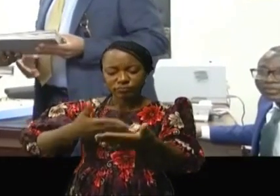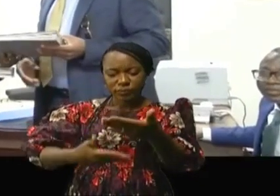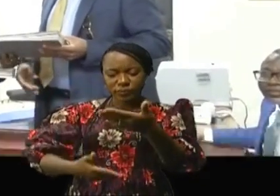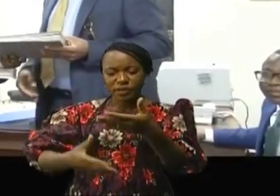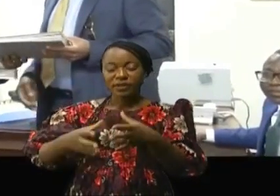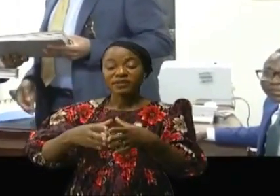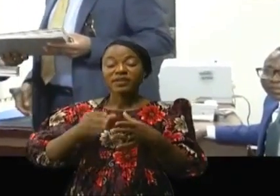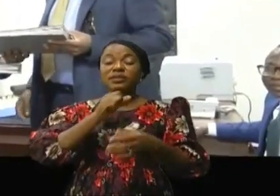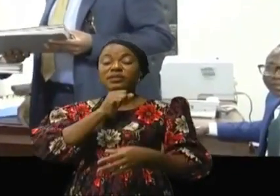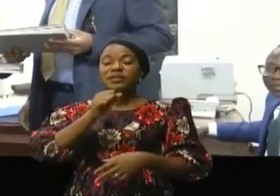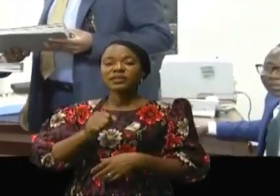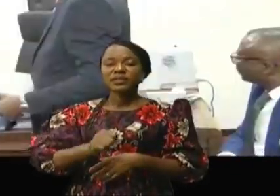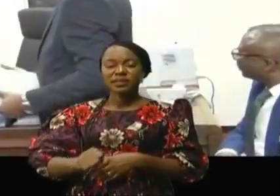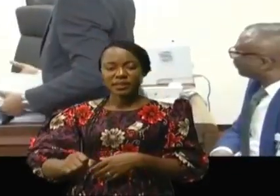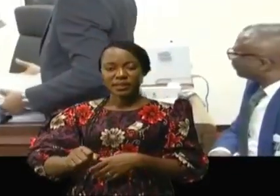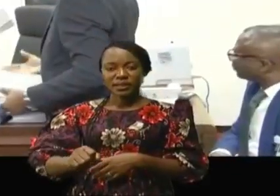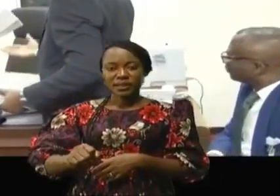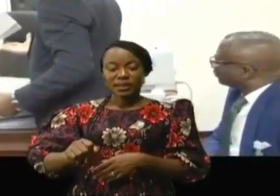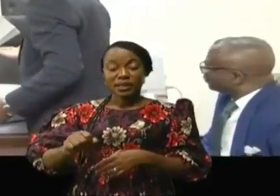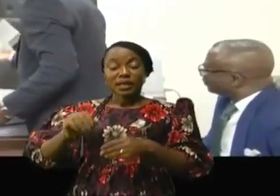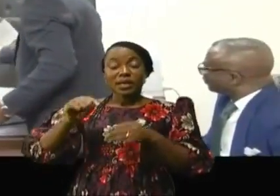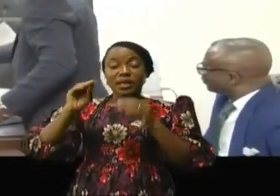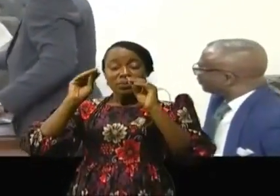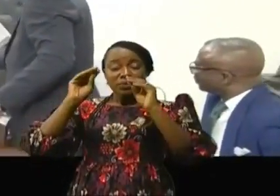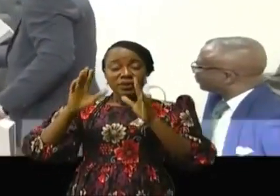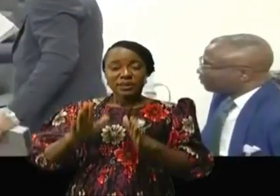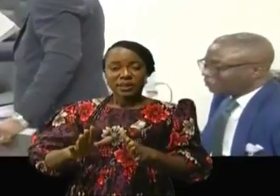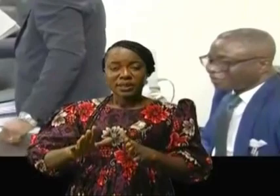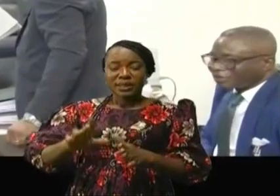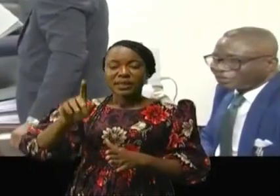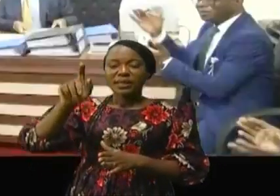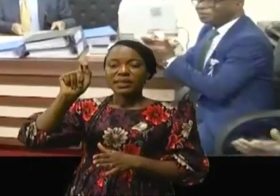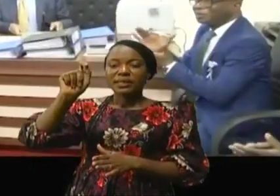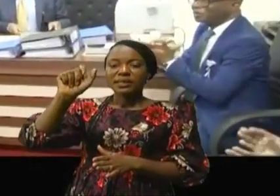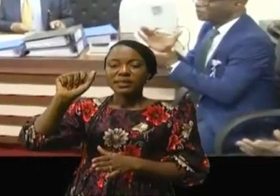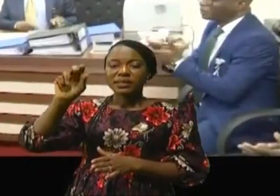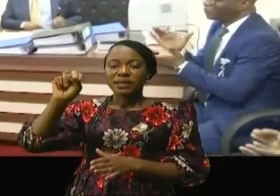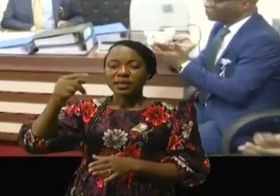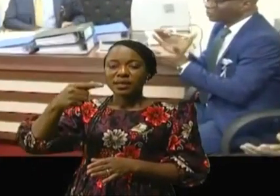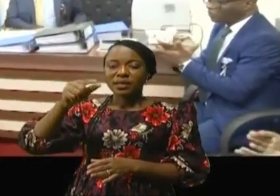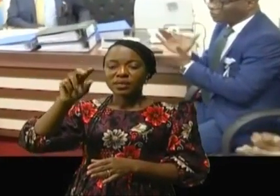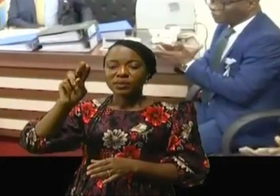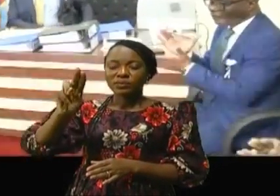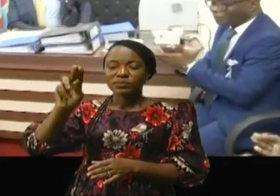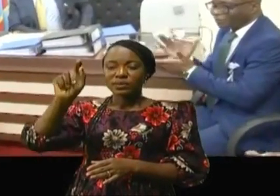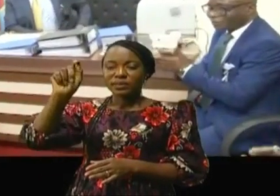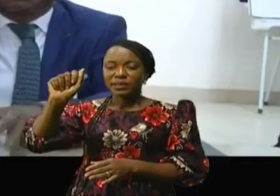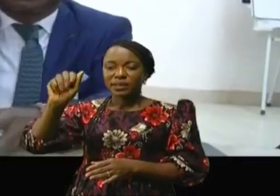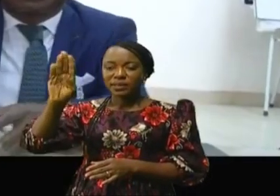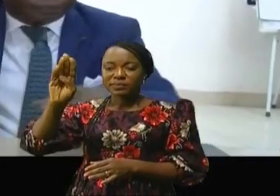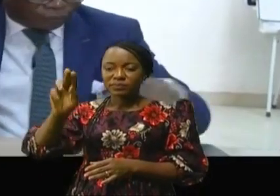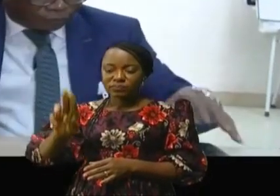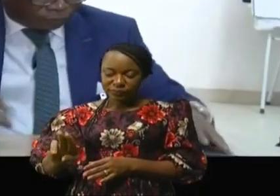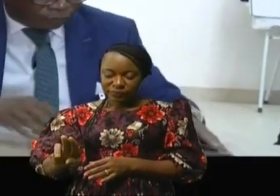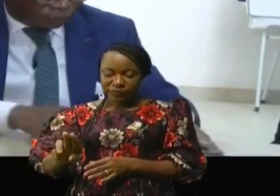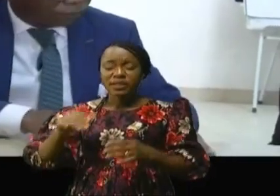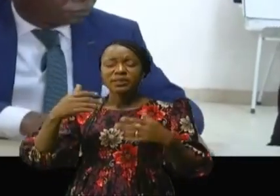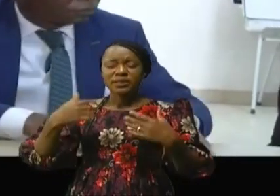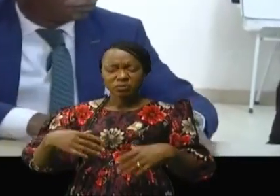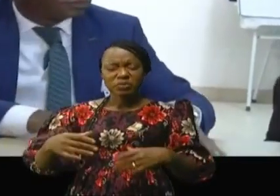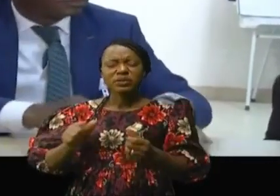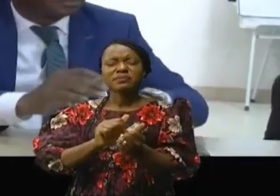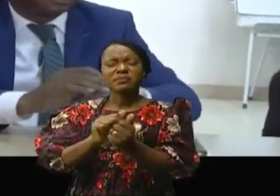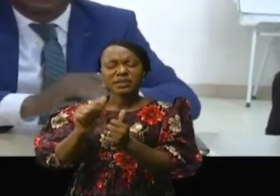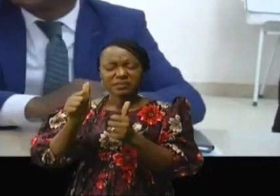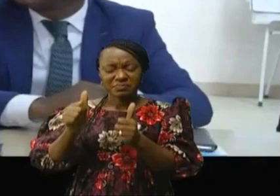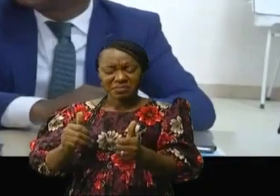son successeur, professeur Thierry Tangutabu. Une cérémonie déroulée dans une ambiance de convivialité en présence du